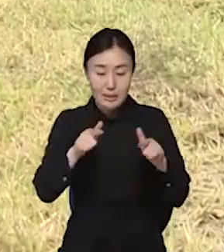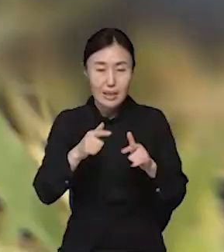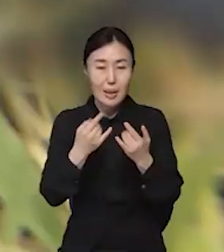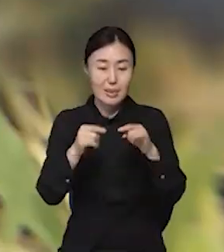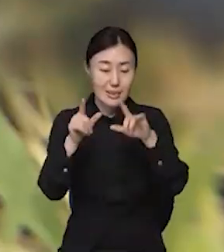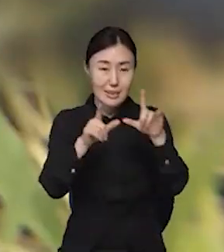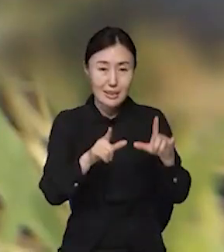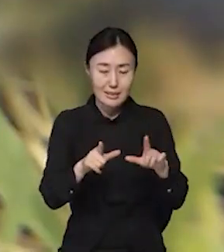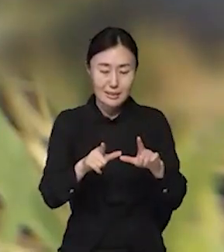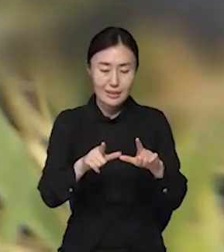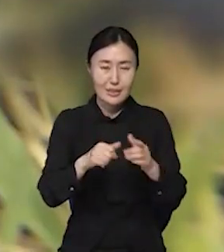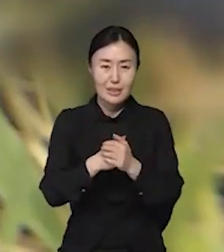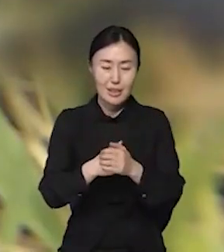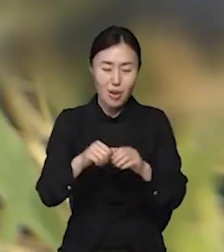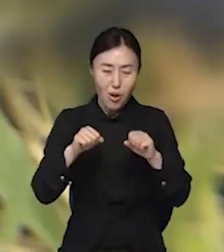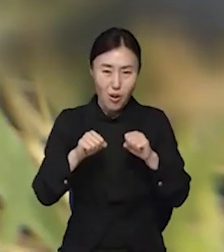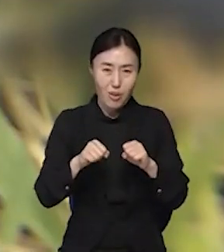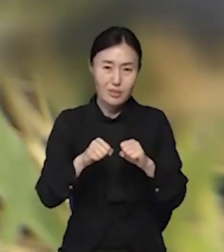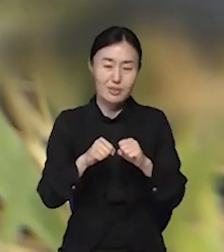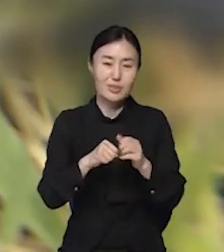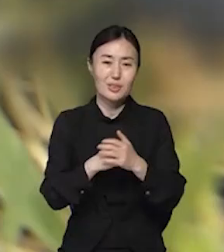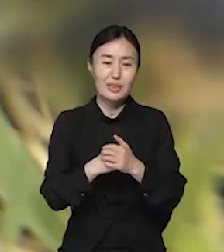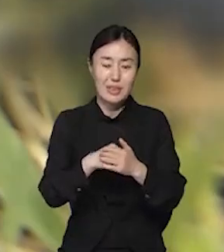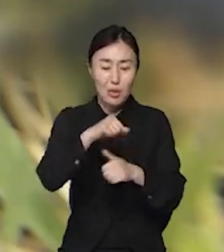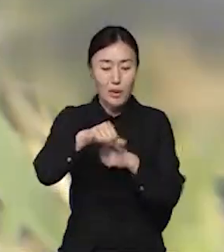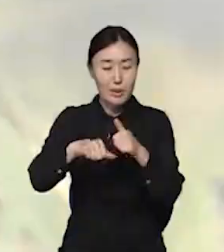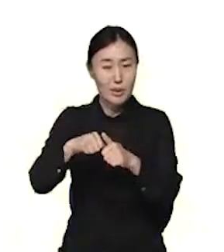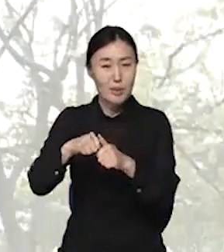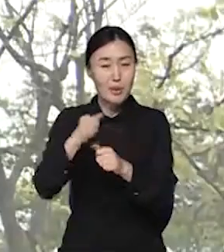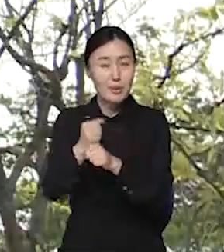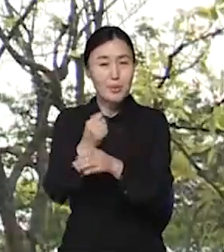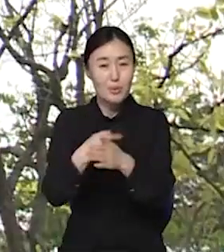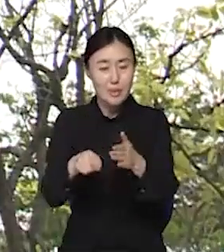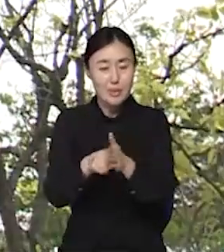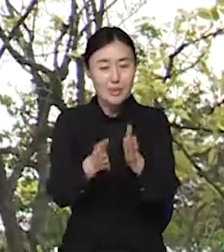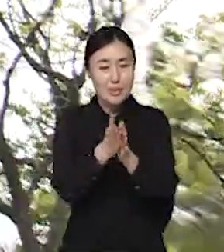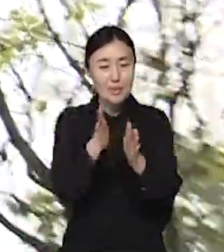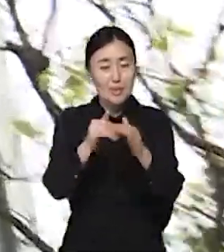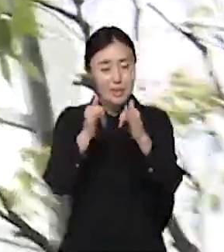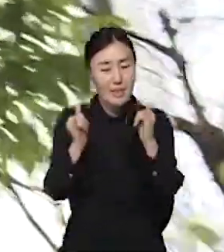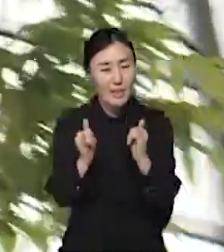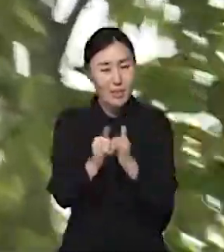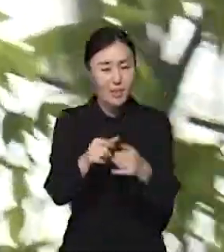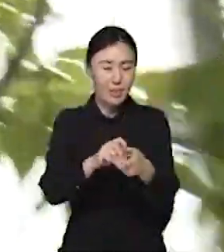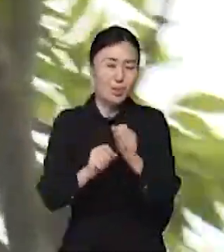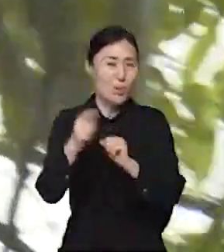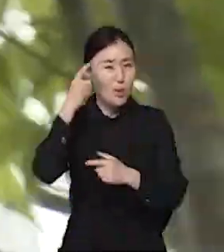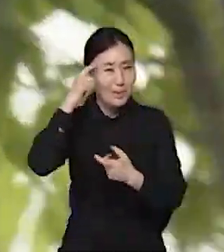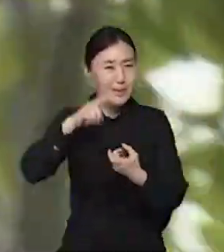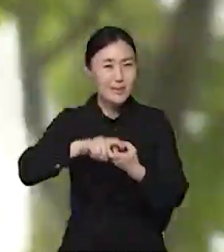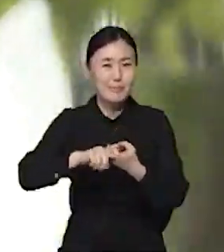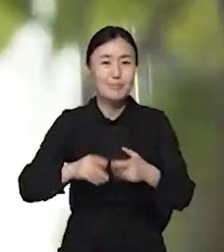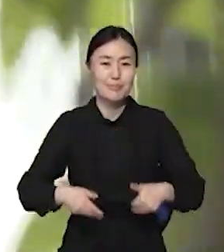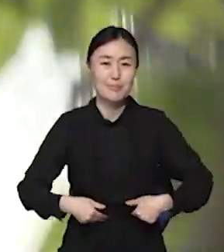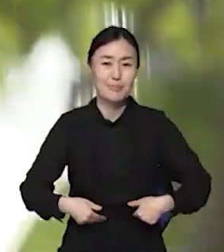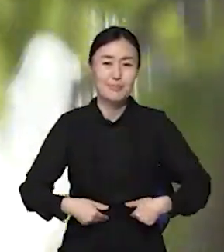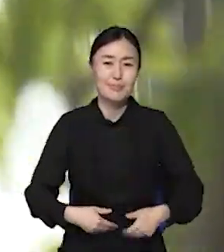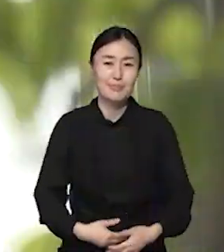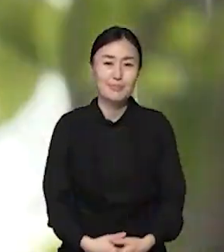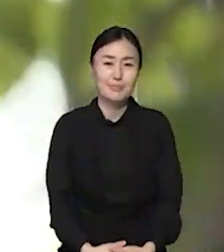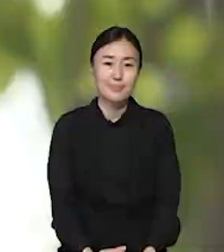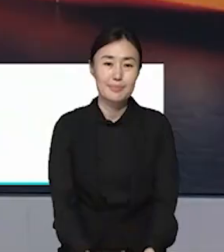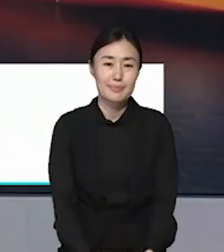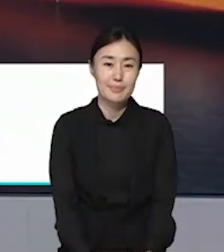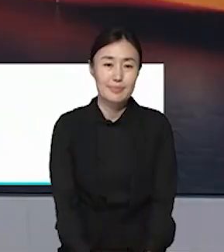공존하는 건강한 생태계를 지키기 위한 시민사회의 적극적인 관심이 필요한 때입니다. KBC 조윤정입니다.